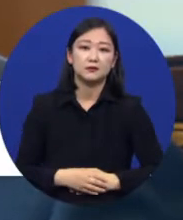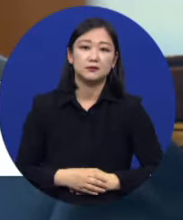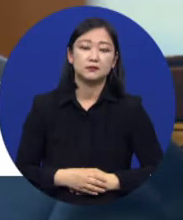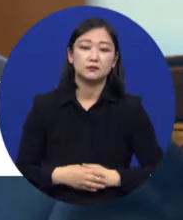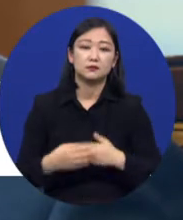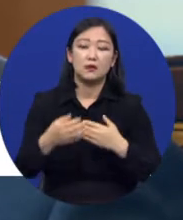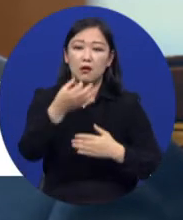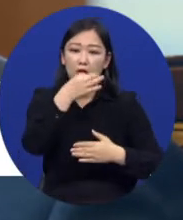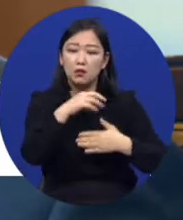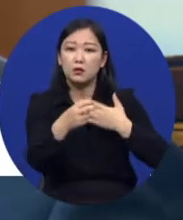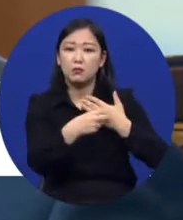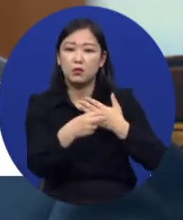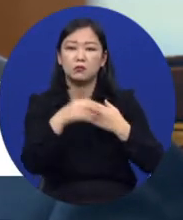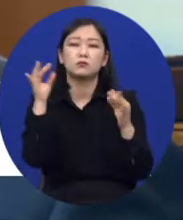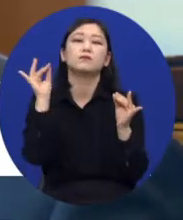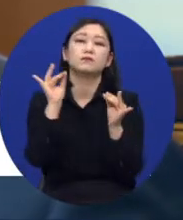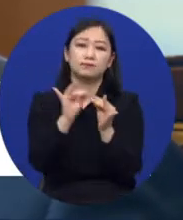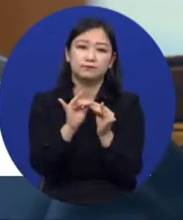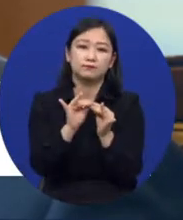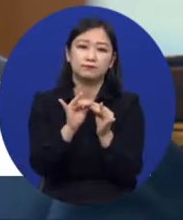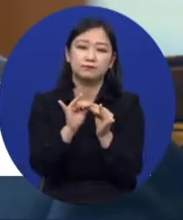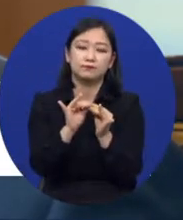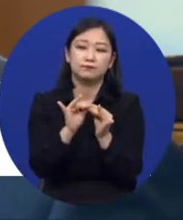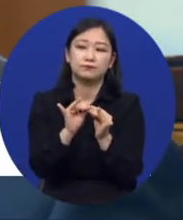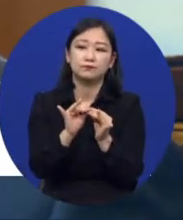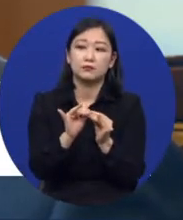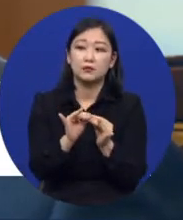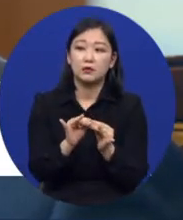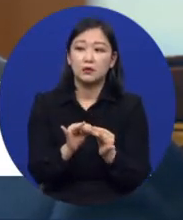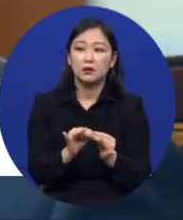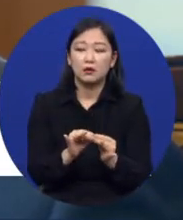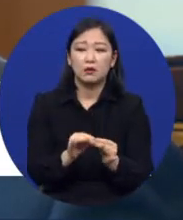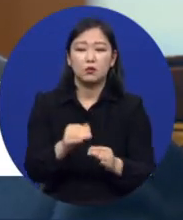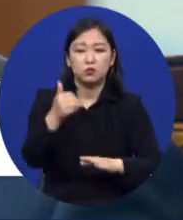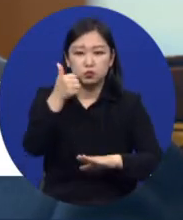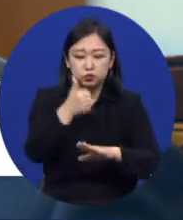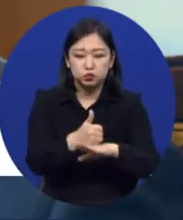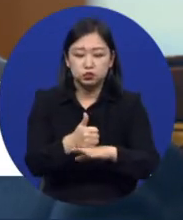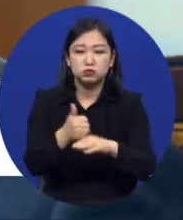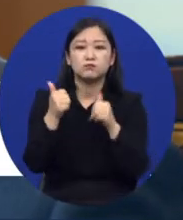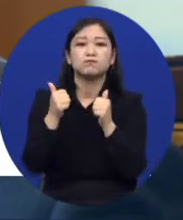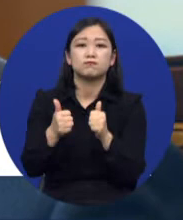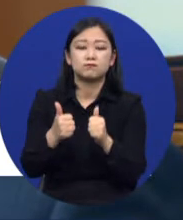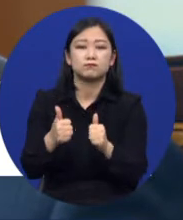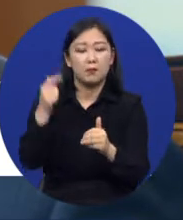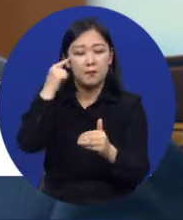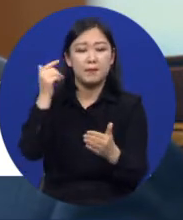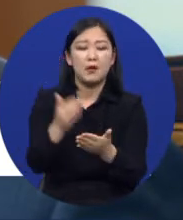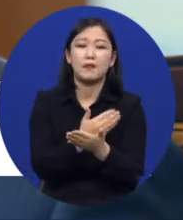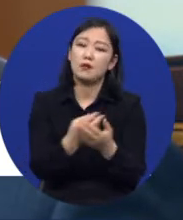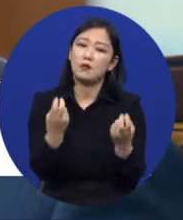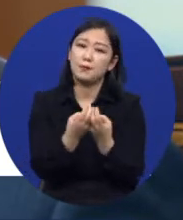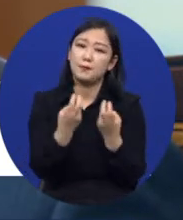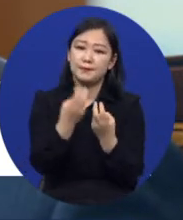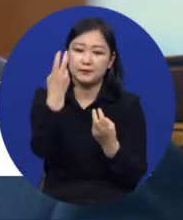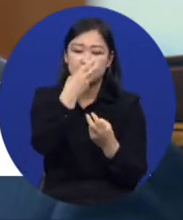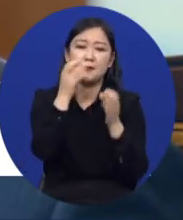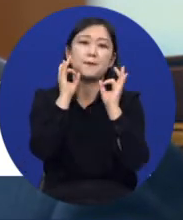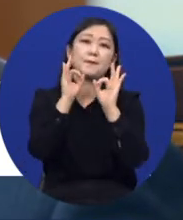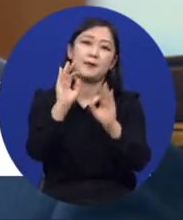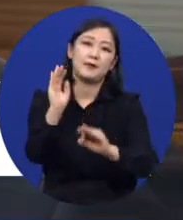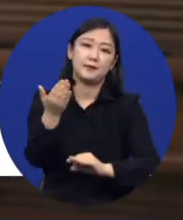우려에 대해 공감합니다 최종적인 서보 폭탄 다음이 어떻게 날 건지는 지켜봐야 할